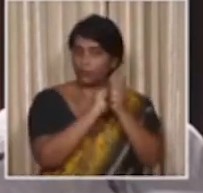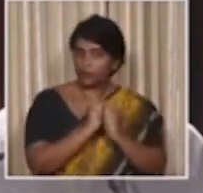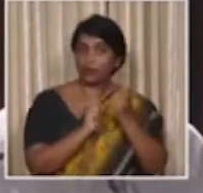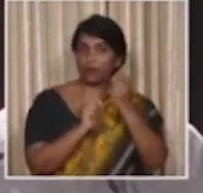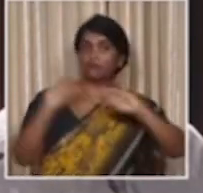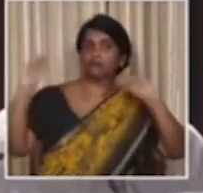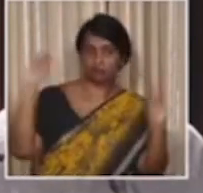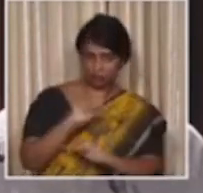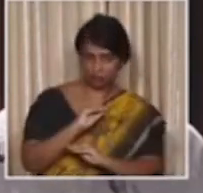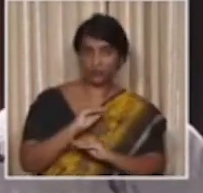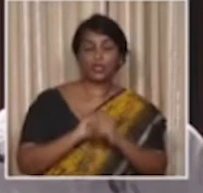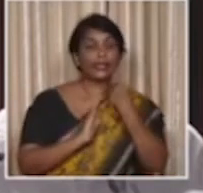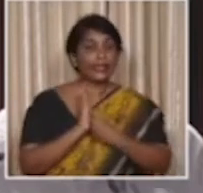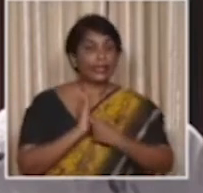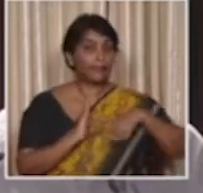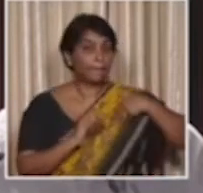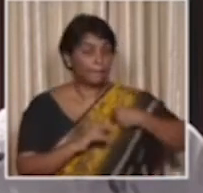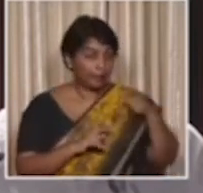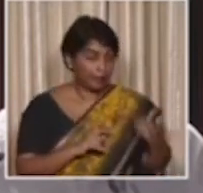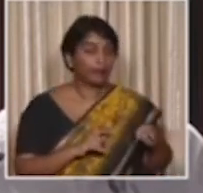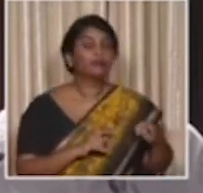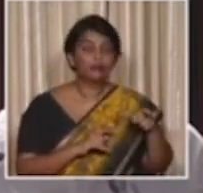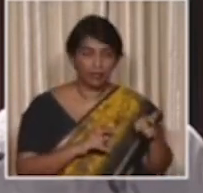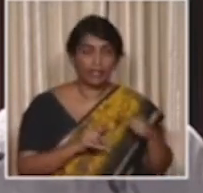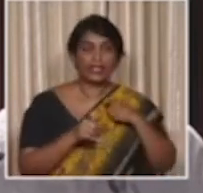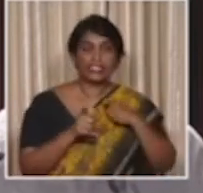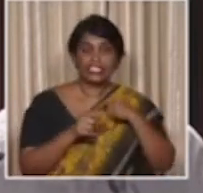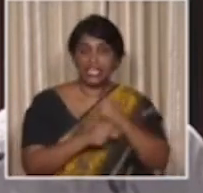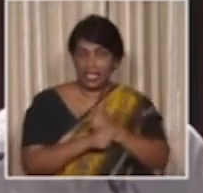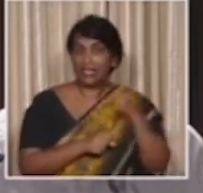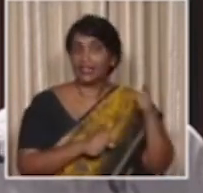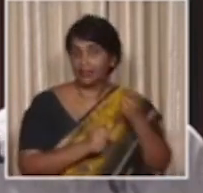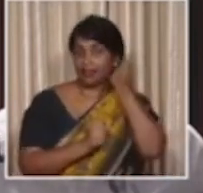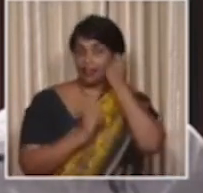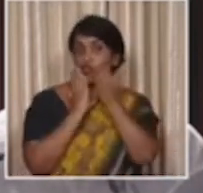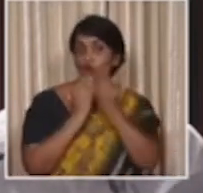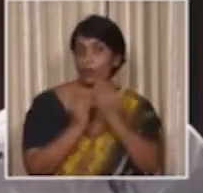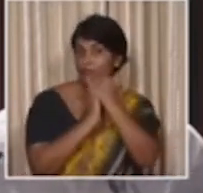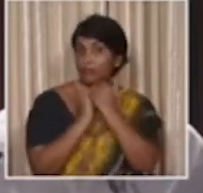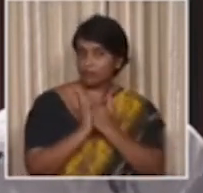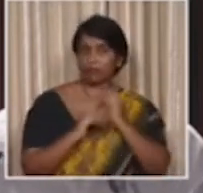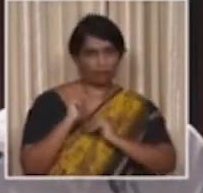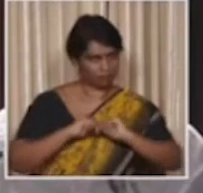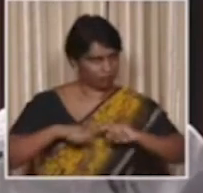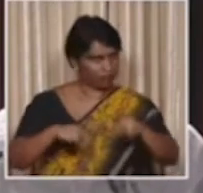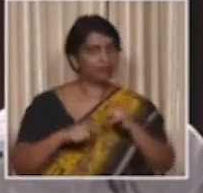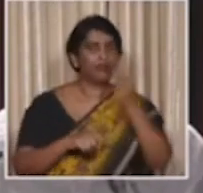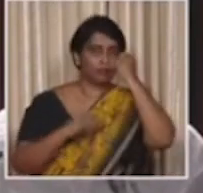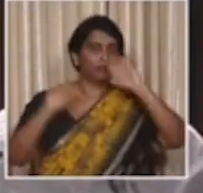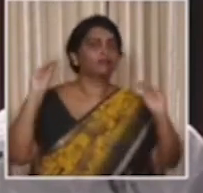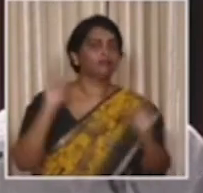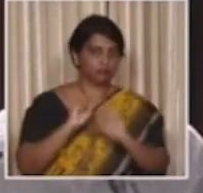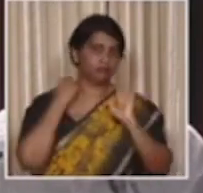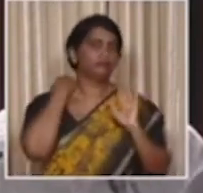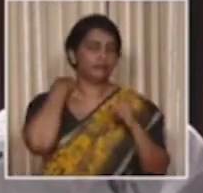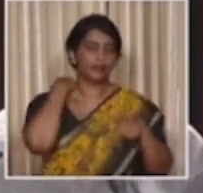යෝජනාවට අතුලත් කරන ලෙසත් නීතිපතිවරයා විසින් ඉදිරිපත් කරන ලද ඒ ගයිඩ්ලයින් එක ගැන නිර්දේශය ක්‍රියාත්මක කරාද නැද්ද කියන කාරණාවත් යෝජනාවට අතුලත් විය